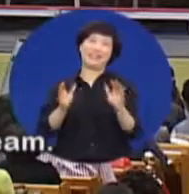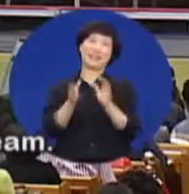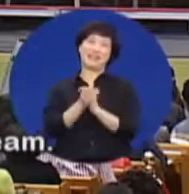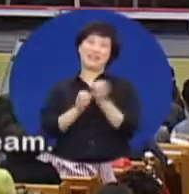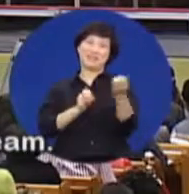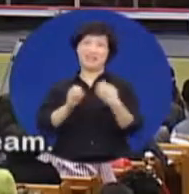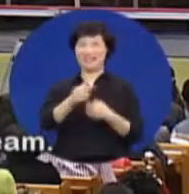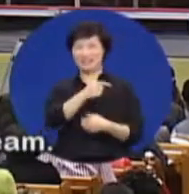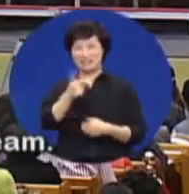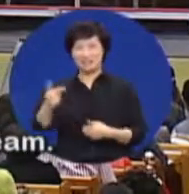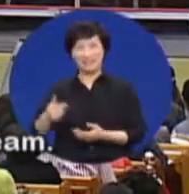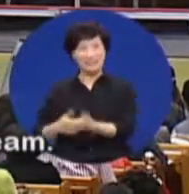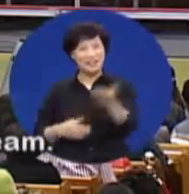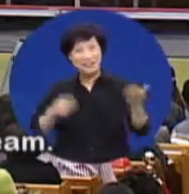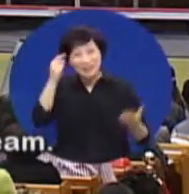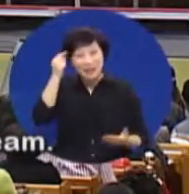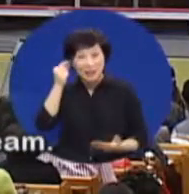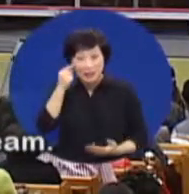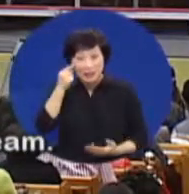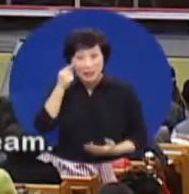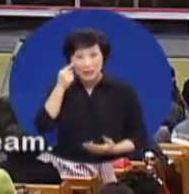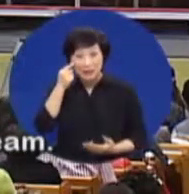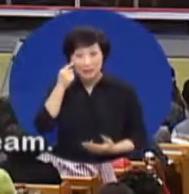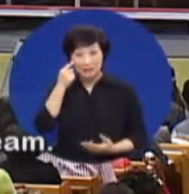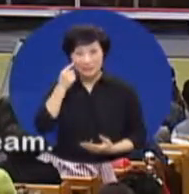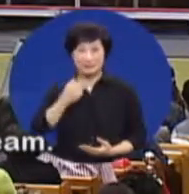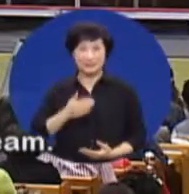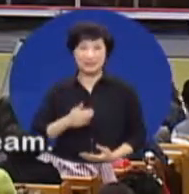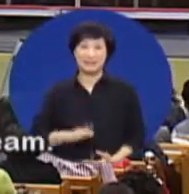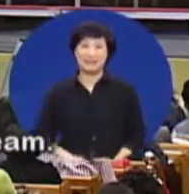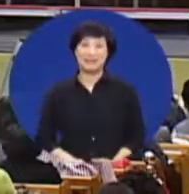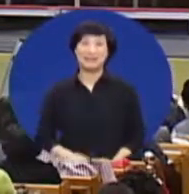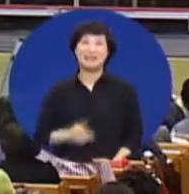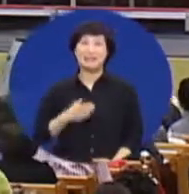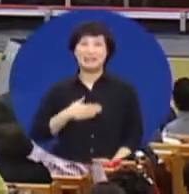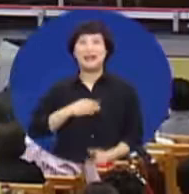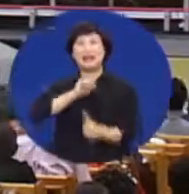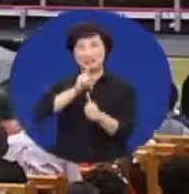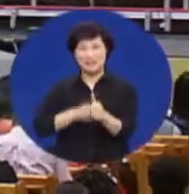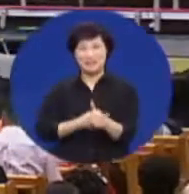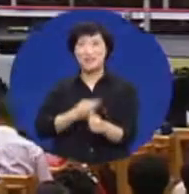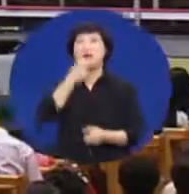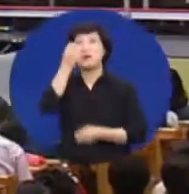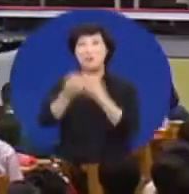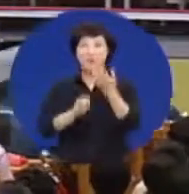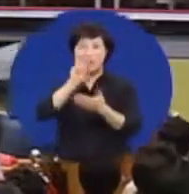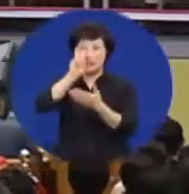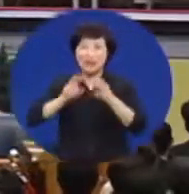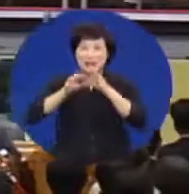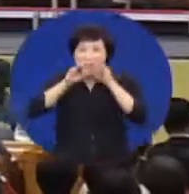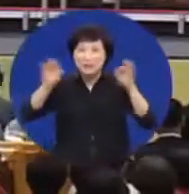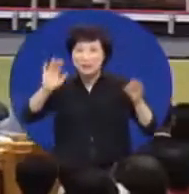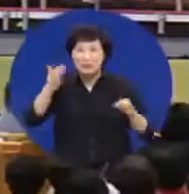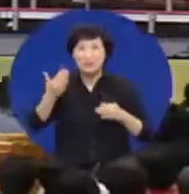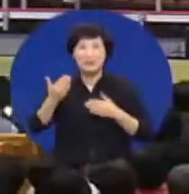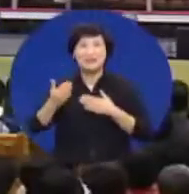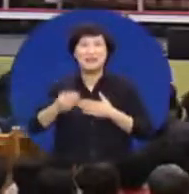네, 보세요. 우리가 절로 내 평생